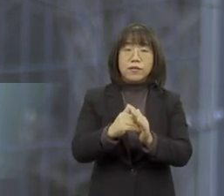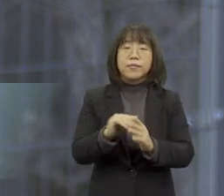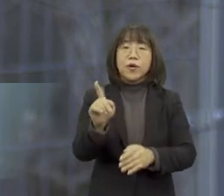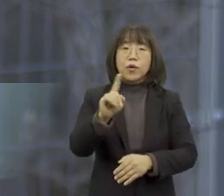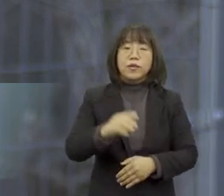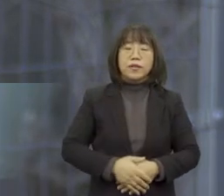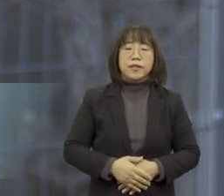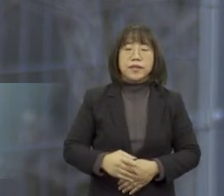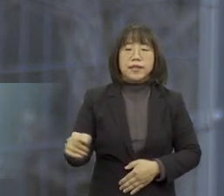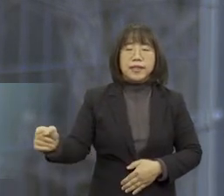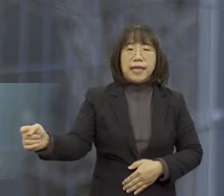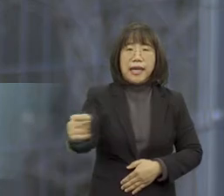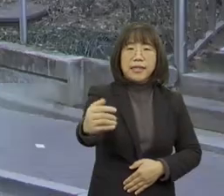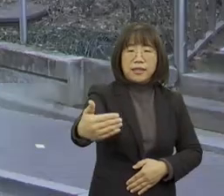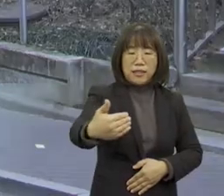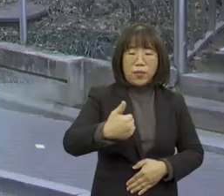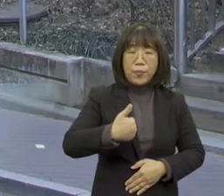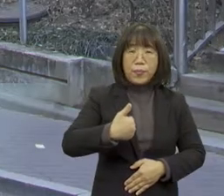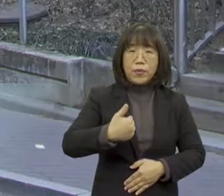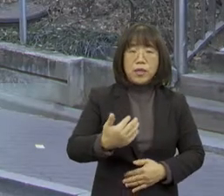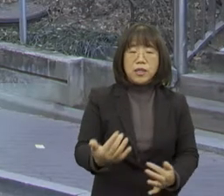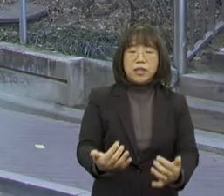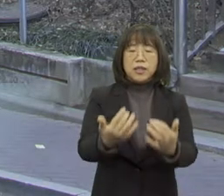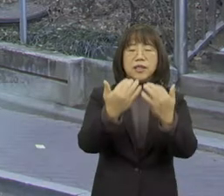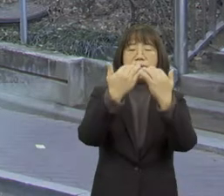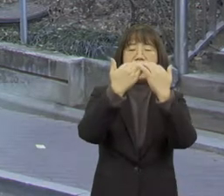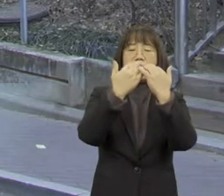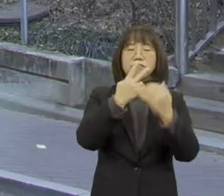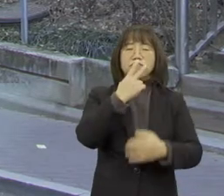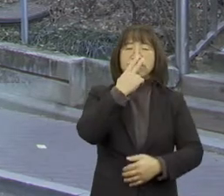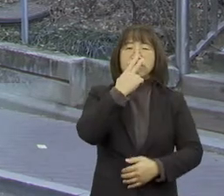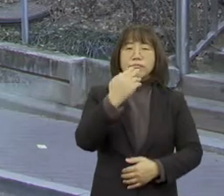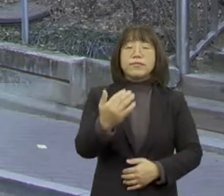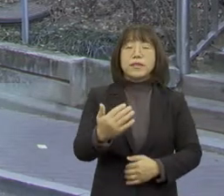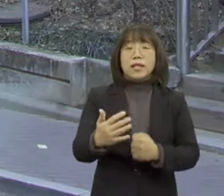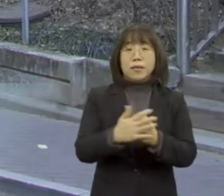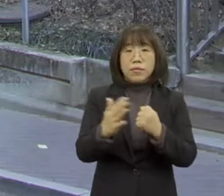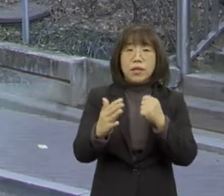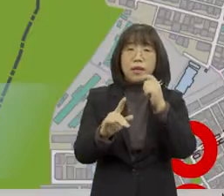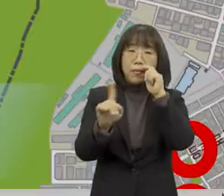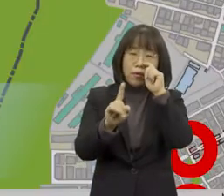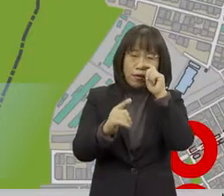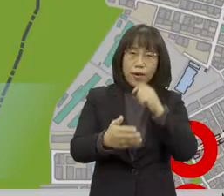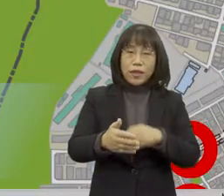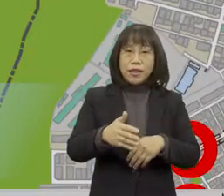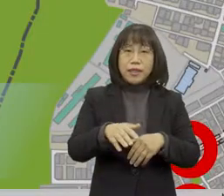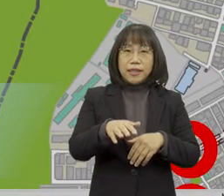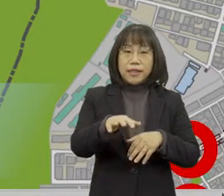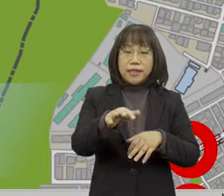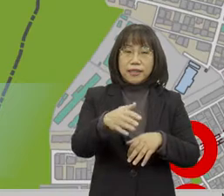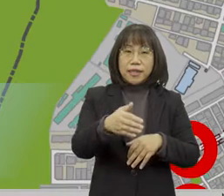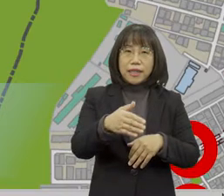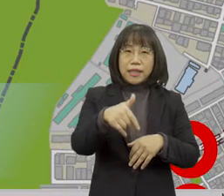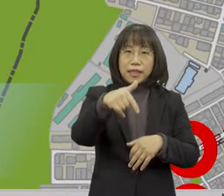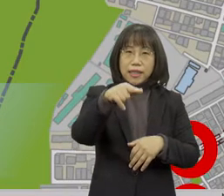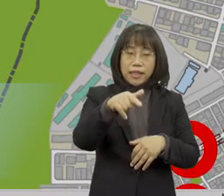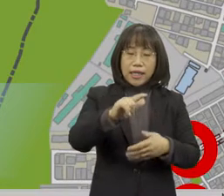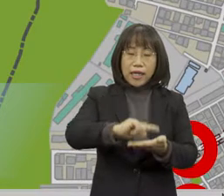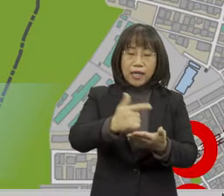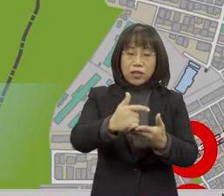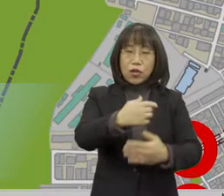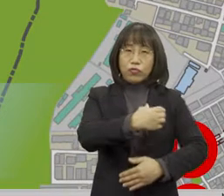금연 홍보용 로고 젝 터는 간접흡연으로 접수된 민원 빅데이터를 분석해 강서구청 먹자골목 꽈